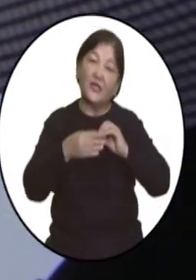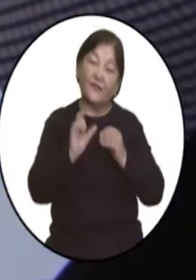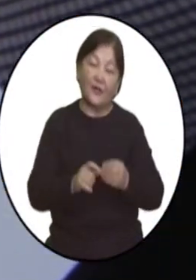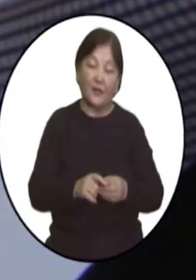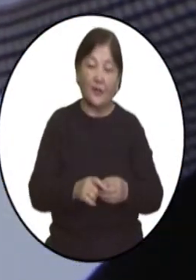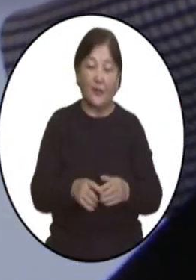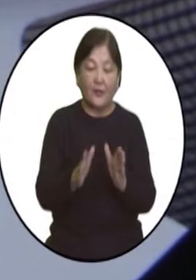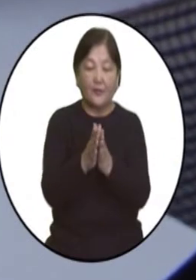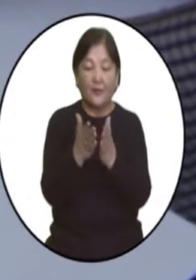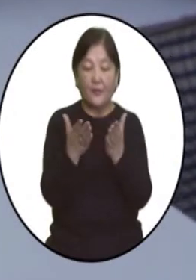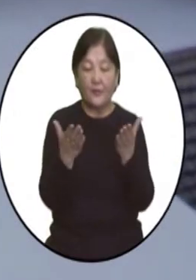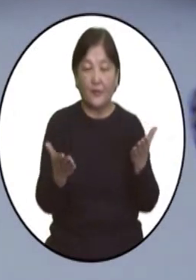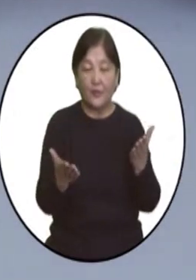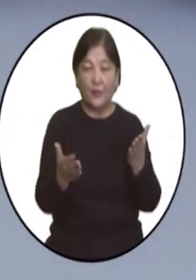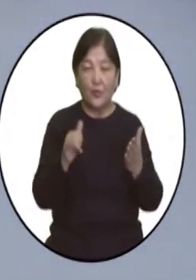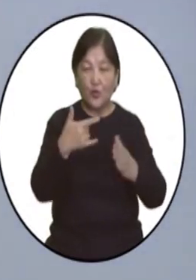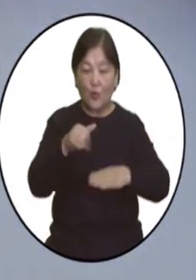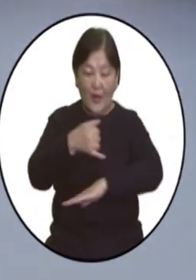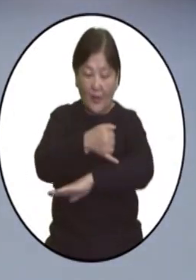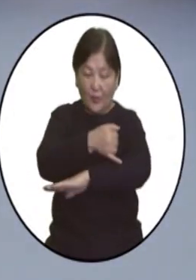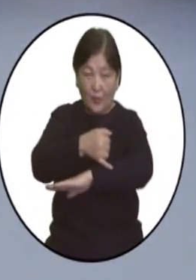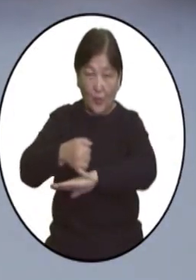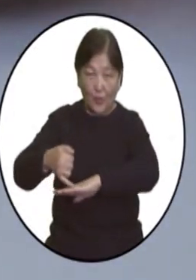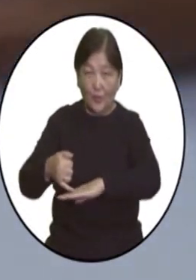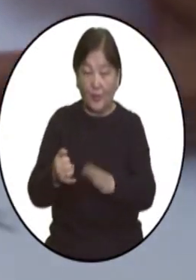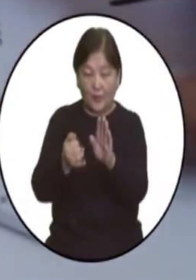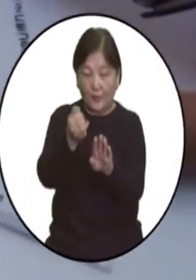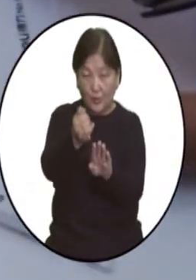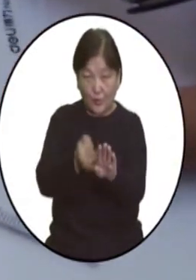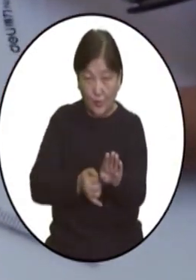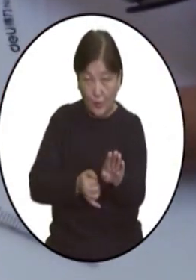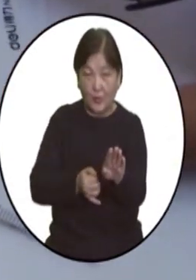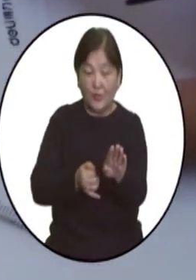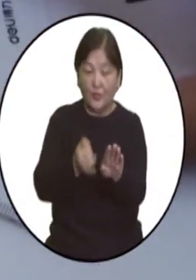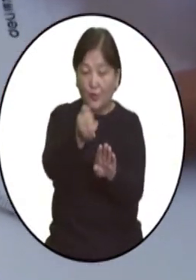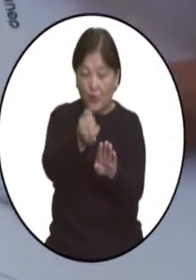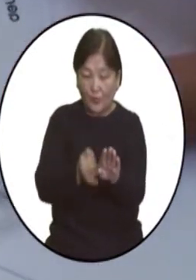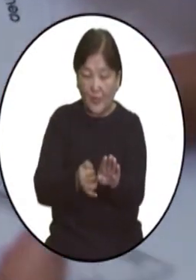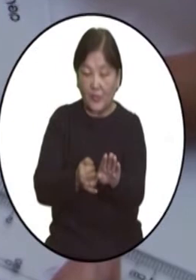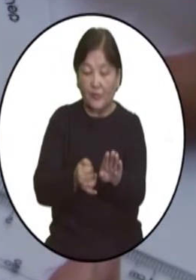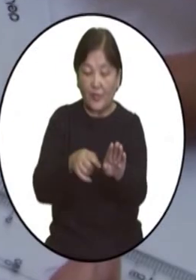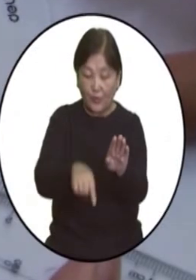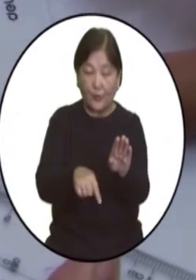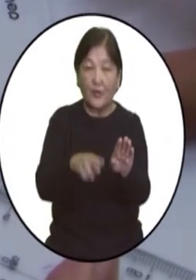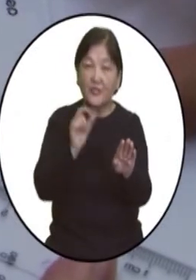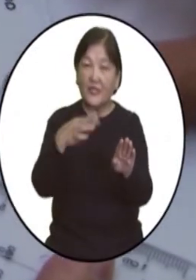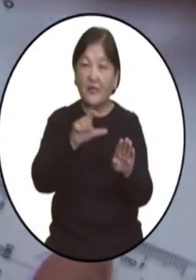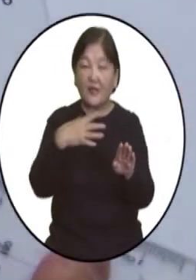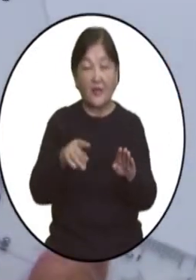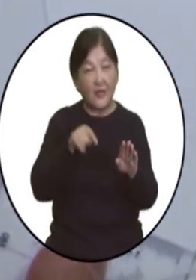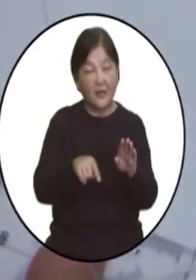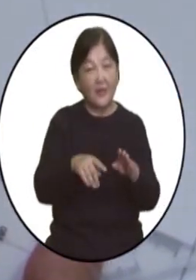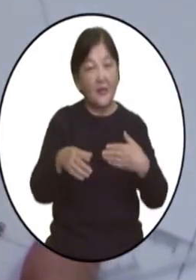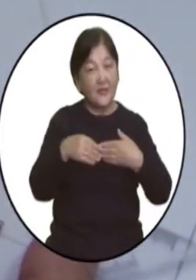зүүн гарт бол сугамныхаа эрмгийг тулгаад тэгшгэн байрлуулж байгаад сугамаа шилжүүлээд төв цэг дээр ирүүлээд